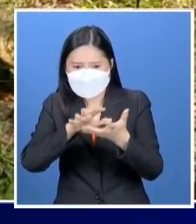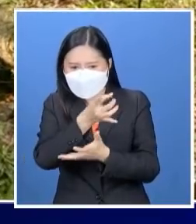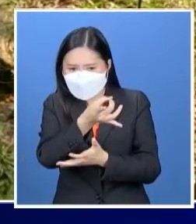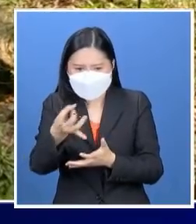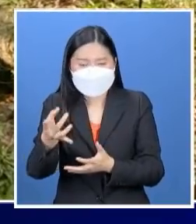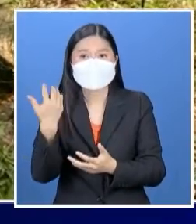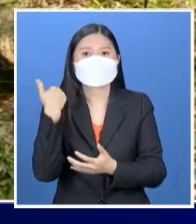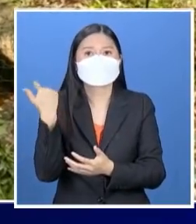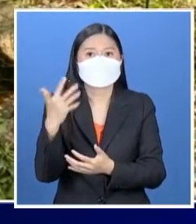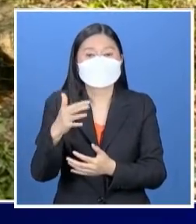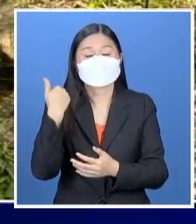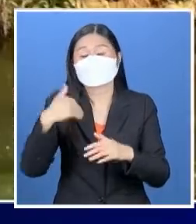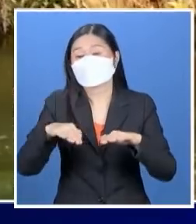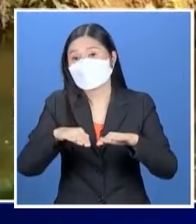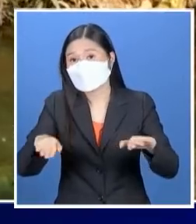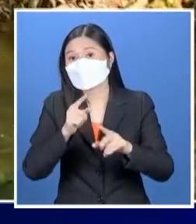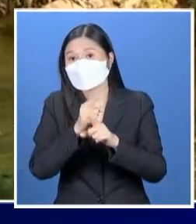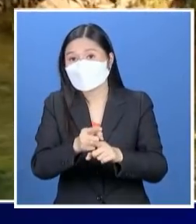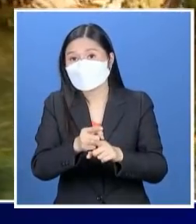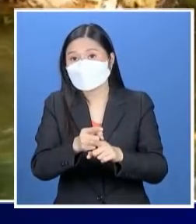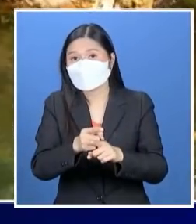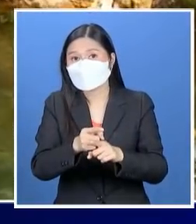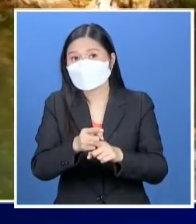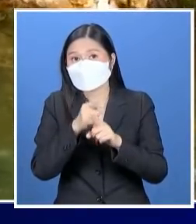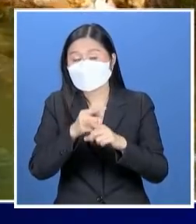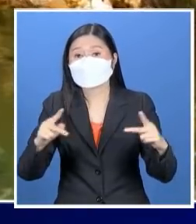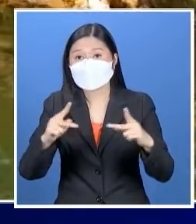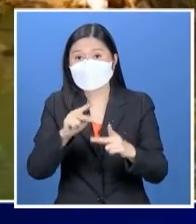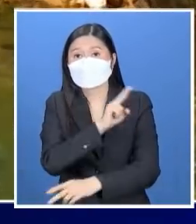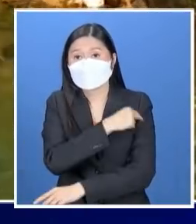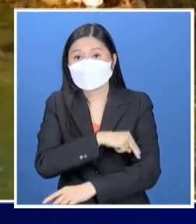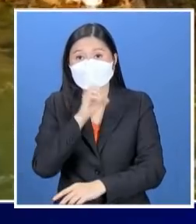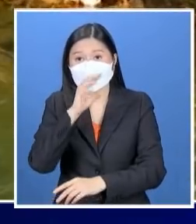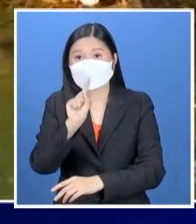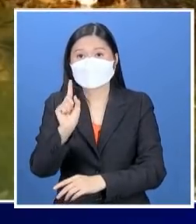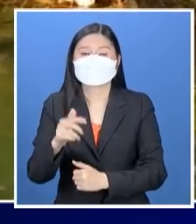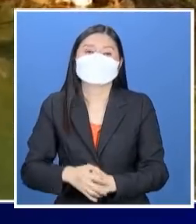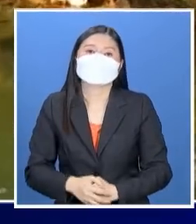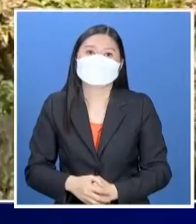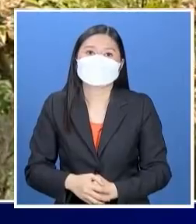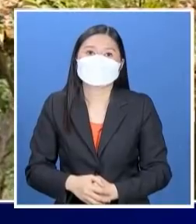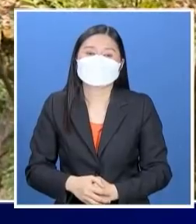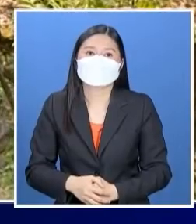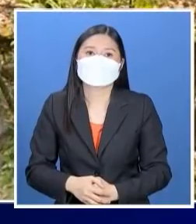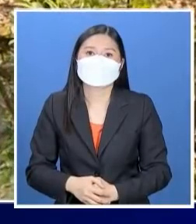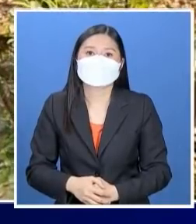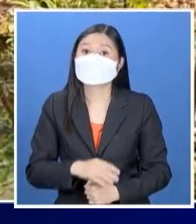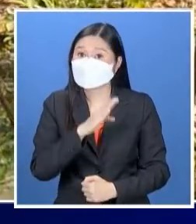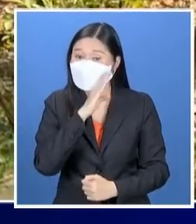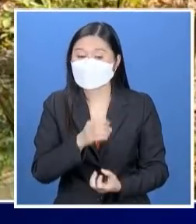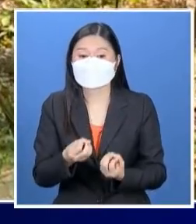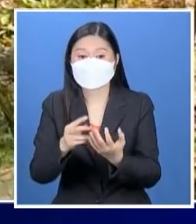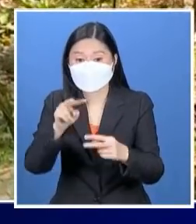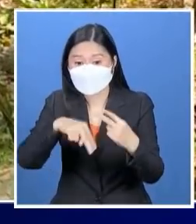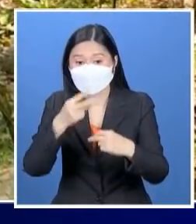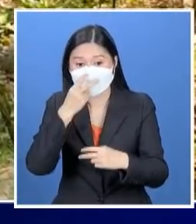ที่ได้มาตรฐานตามที่กระทรวงสาธารณสุขกำหนดไว้หรือไม่ครับซึ่งก็ถ้าส่งตรวจ